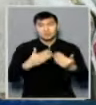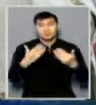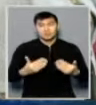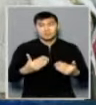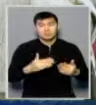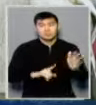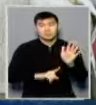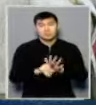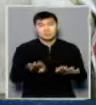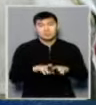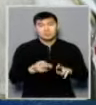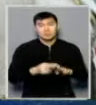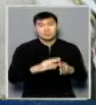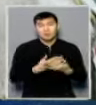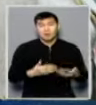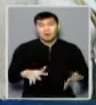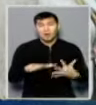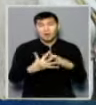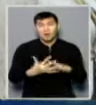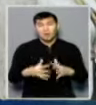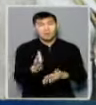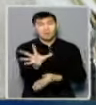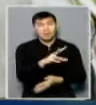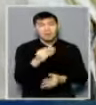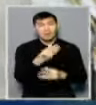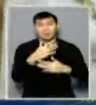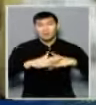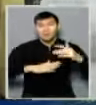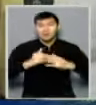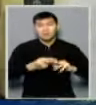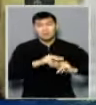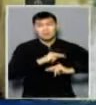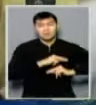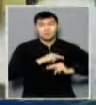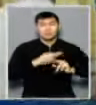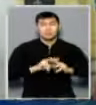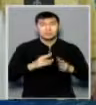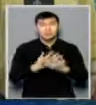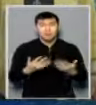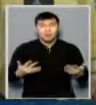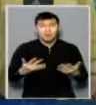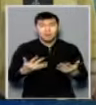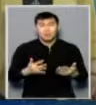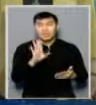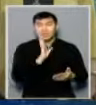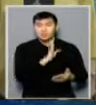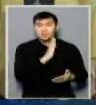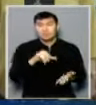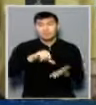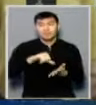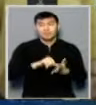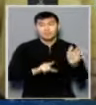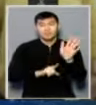ардагер аналар, Атырау қаласы аудандардан барлық салалар бойынша әйел адамдар қатысып отыр,